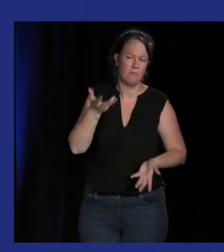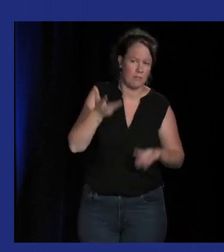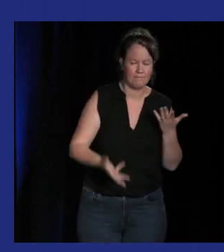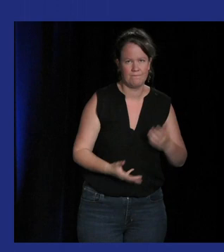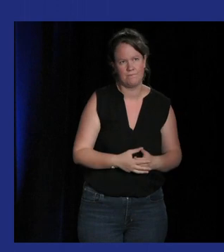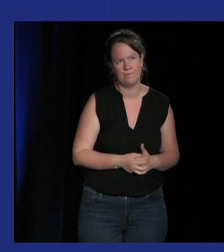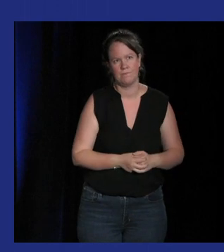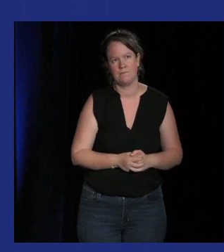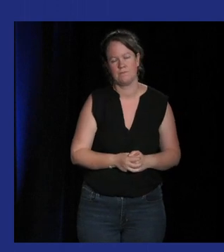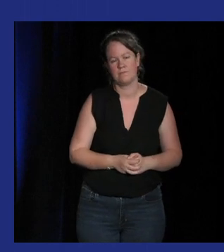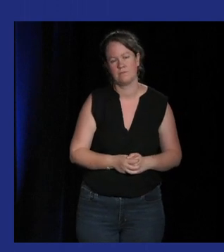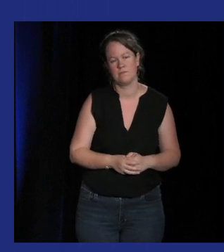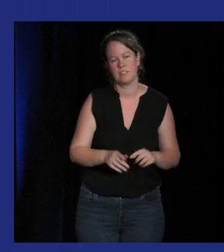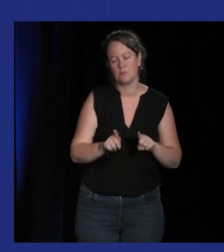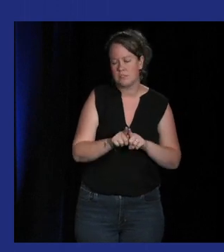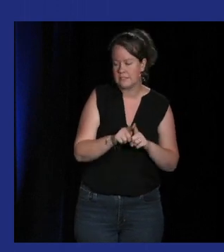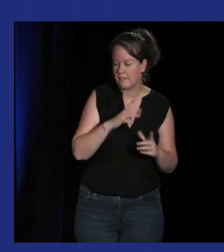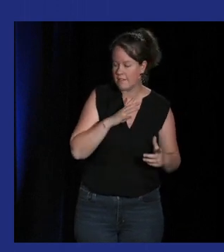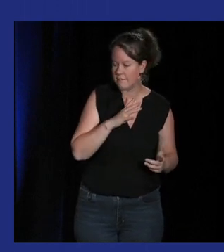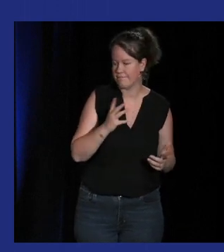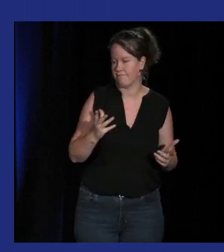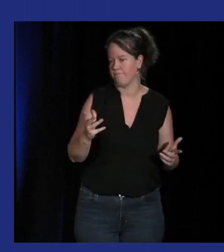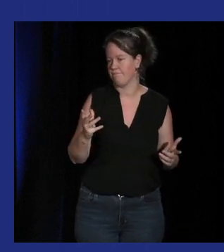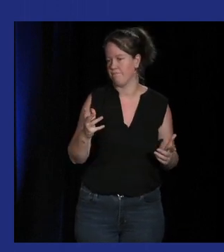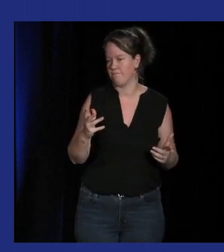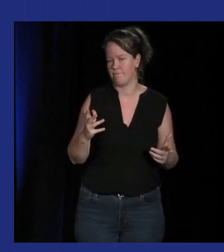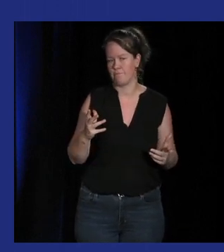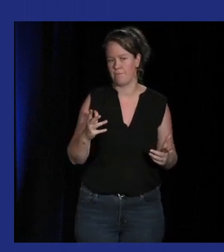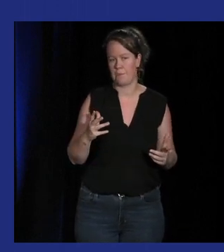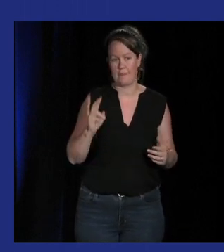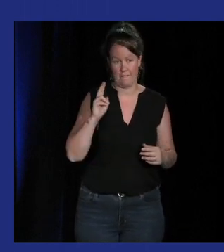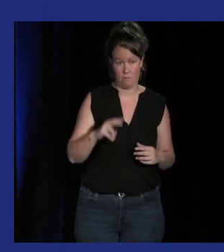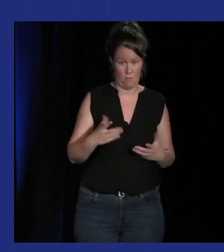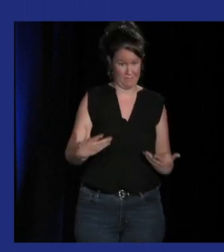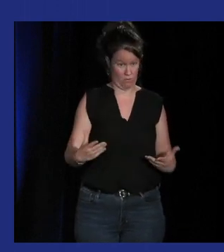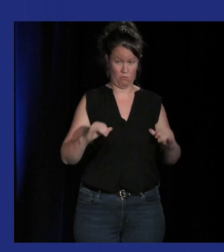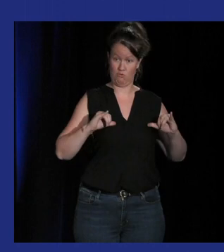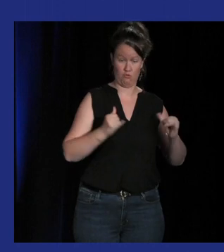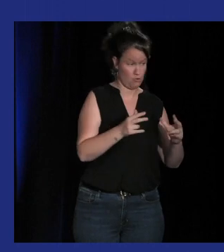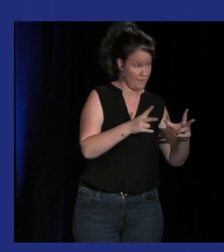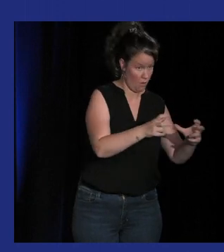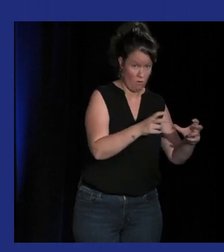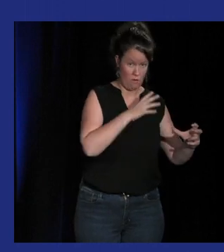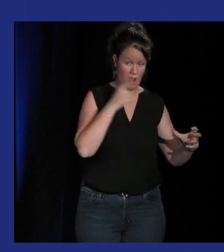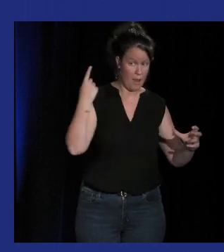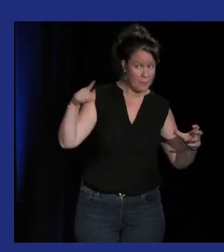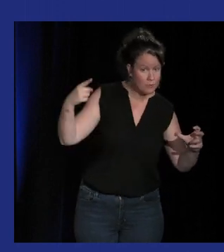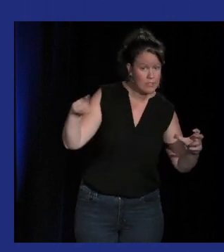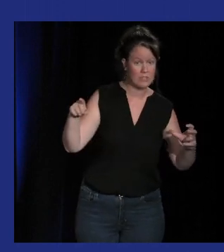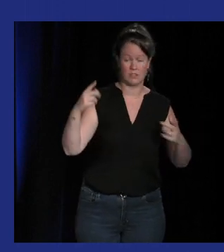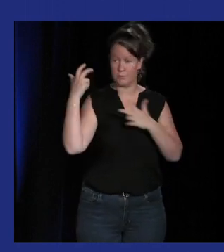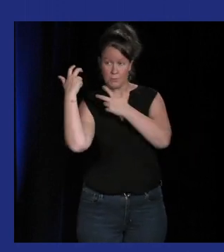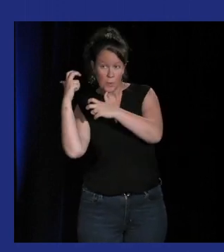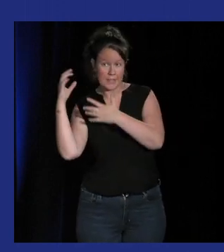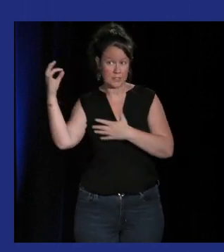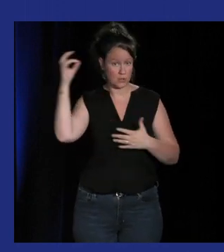ça dépend et aussi on a de plus en plus de jeux où la musique les effets se font partie intégrante du gameplay du coup dans ce genre de jeu c'est voilà